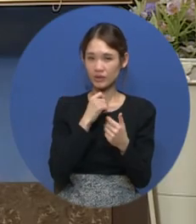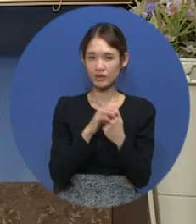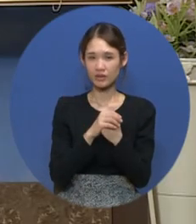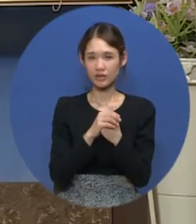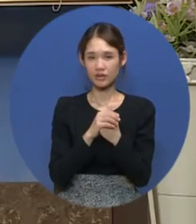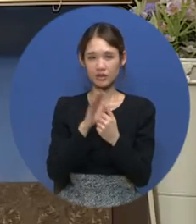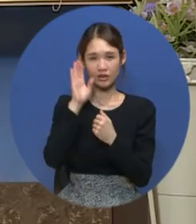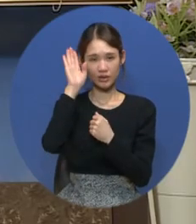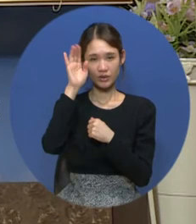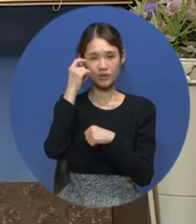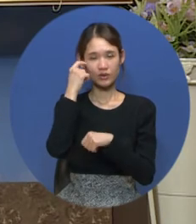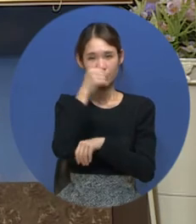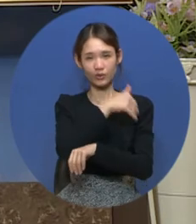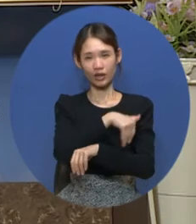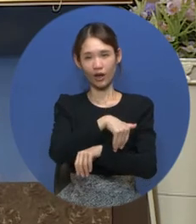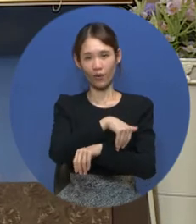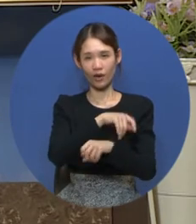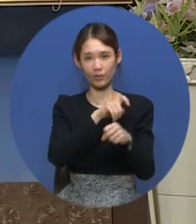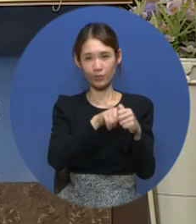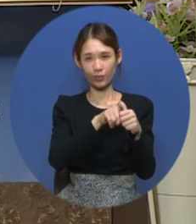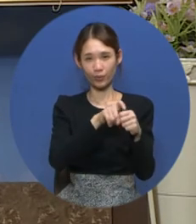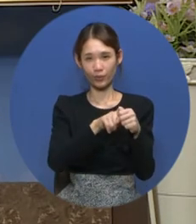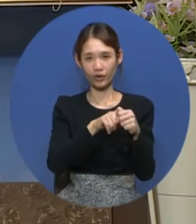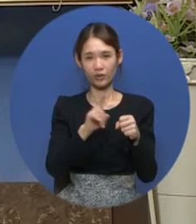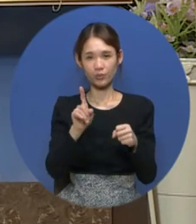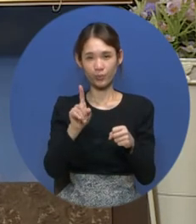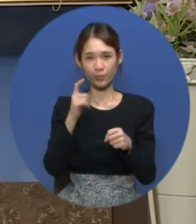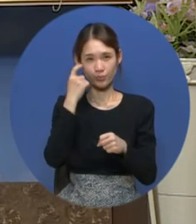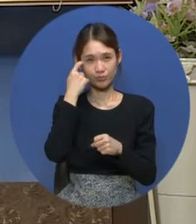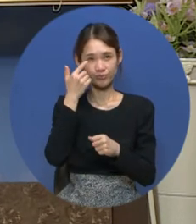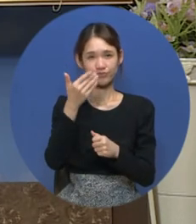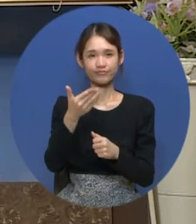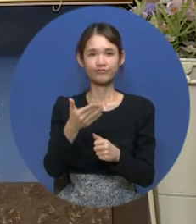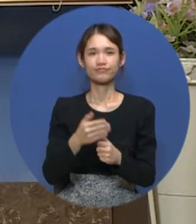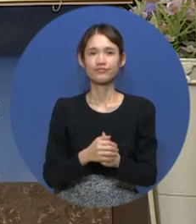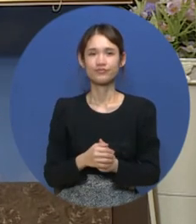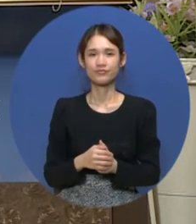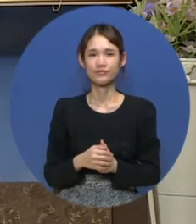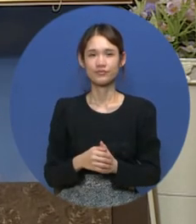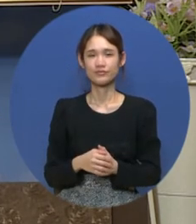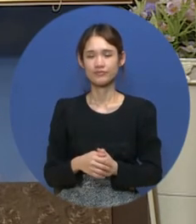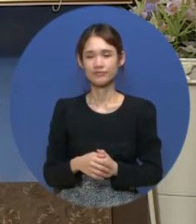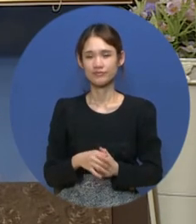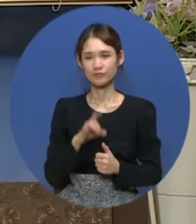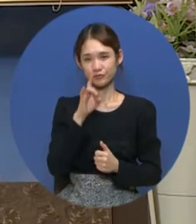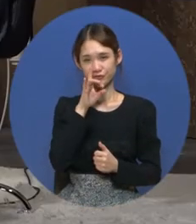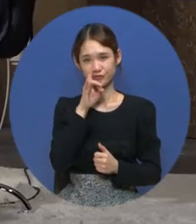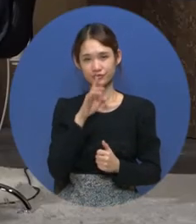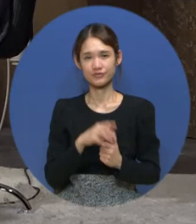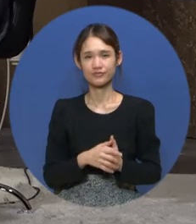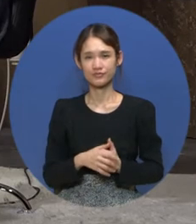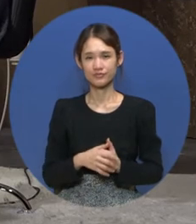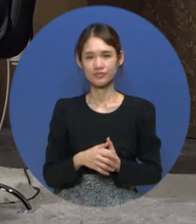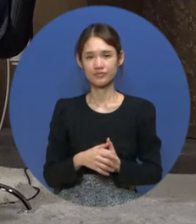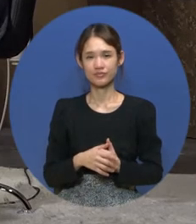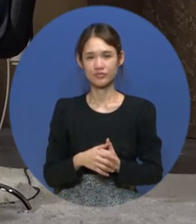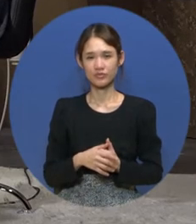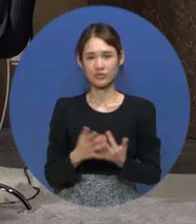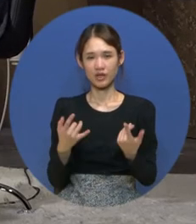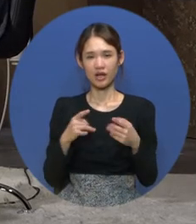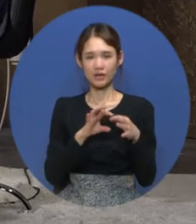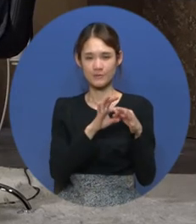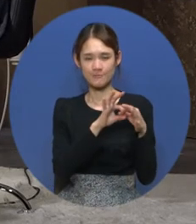싶은게 앞으로의 목표와 계획이 어떤 것이 있을지 또 궁금하거든요 그 쭉 같이